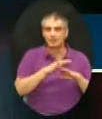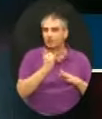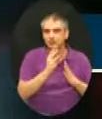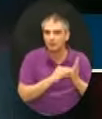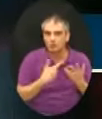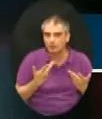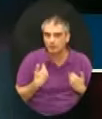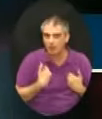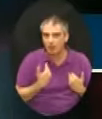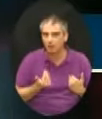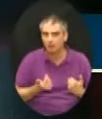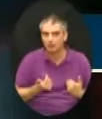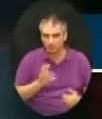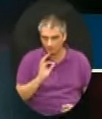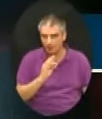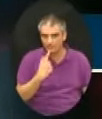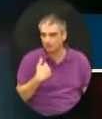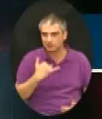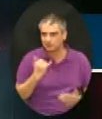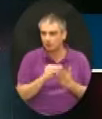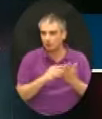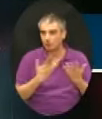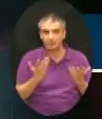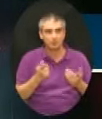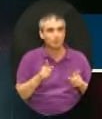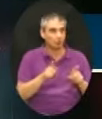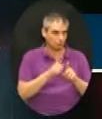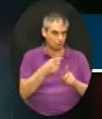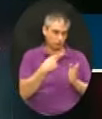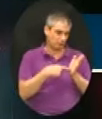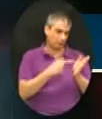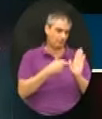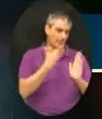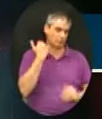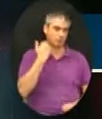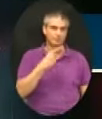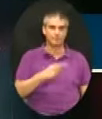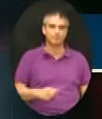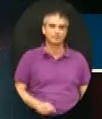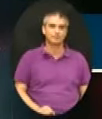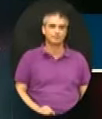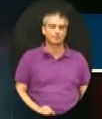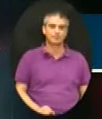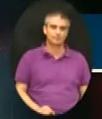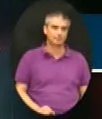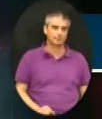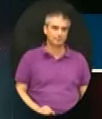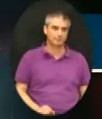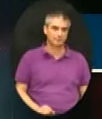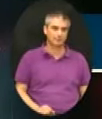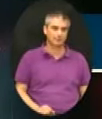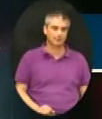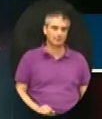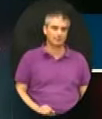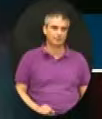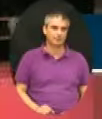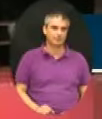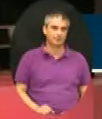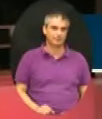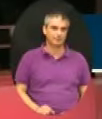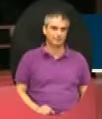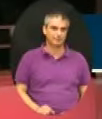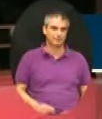נתונים אין? רגע, אני רוצה שדמת, איזה נתונים? כמו בדיוק כמו שהפעם הקודם. עם כל הכבוד להצבעה של אמריקאים שחיים בארץ,